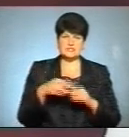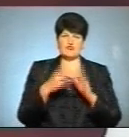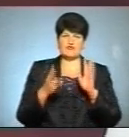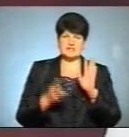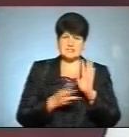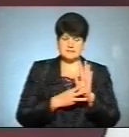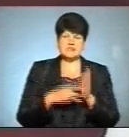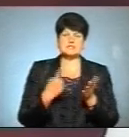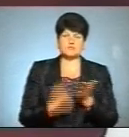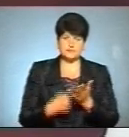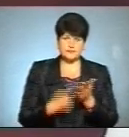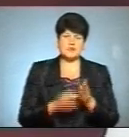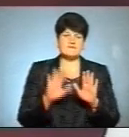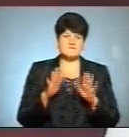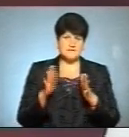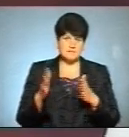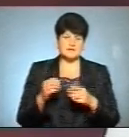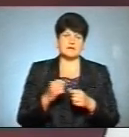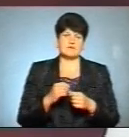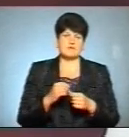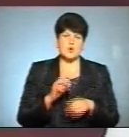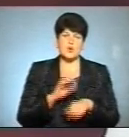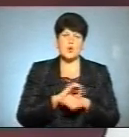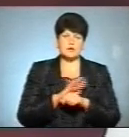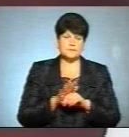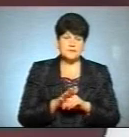1018 підтверджених випадків COVID-19, з них